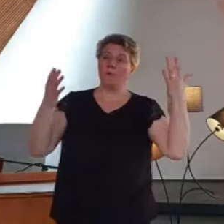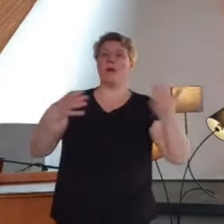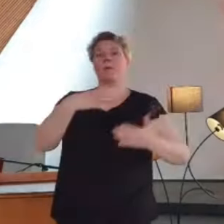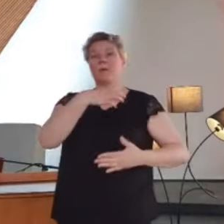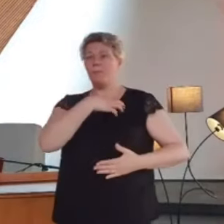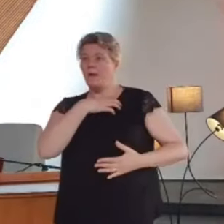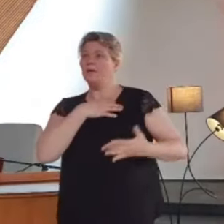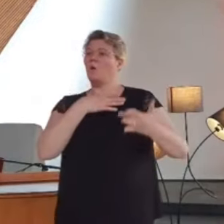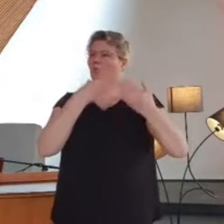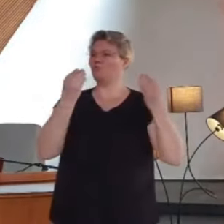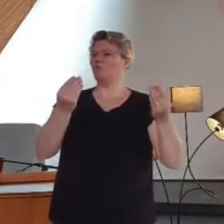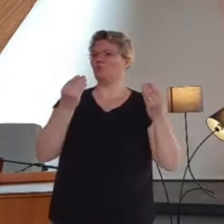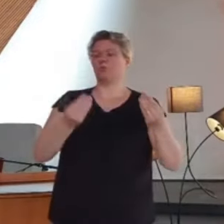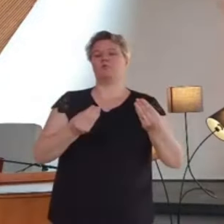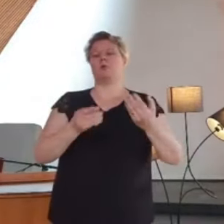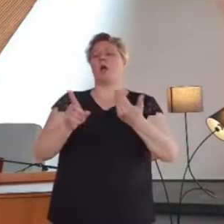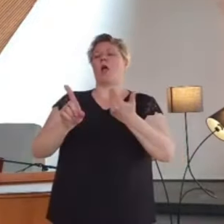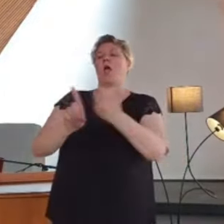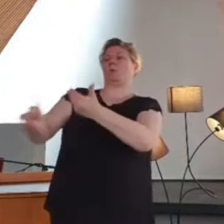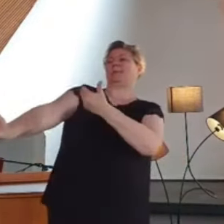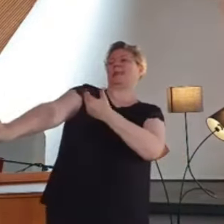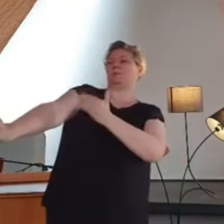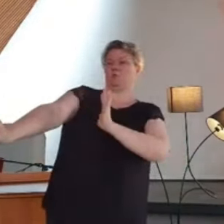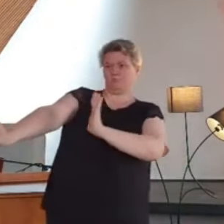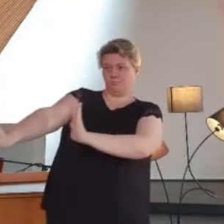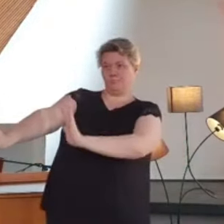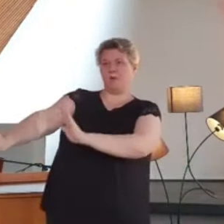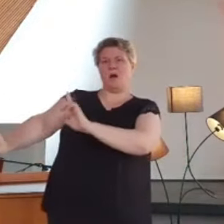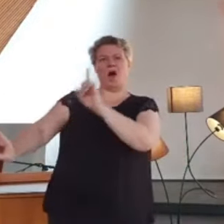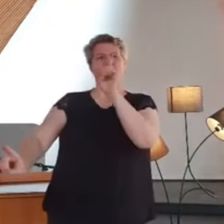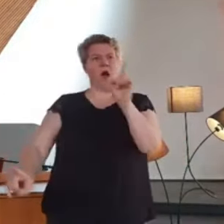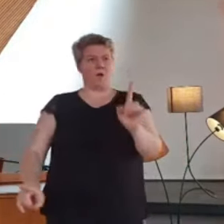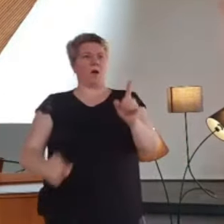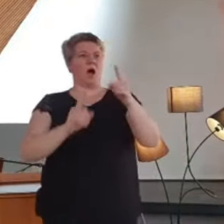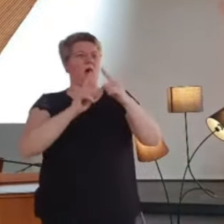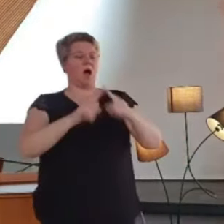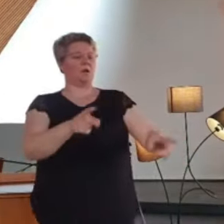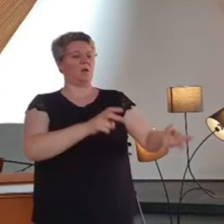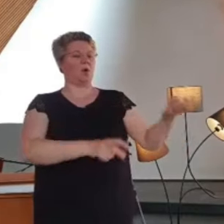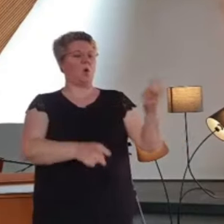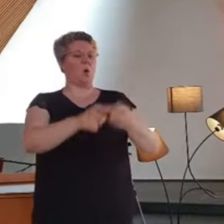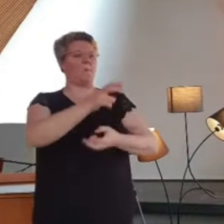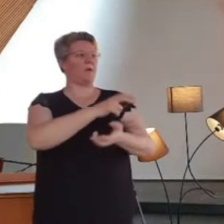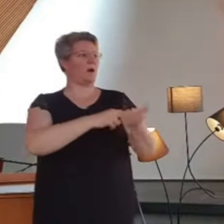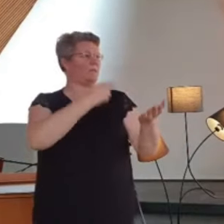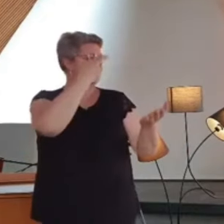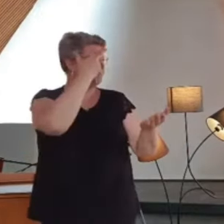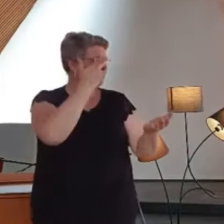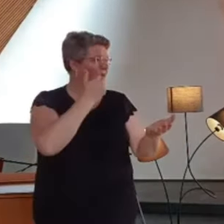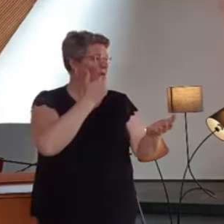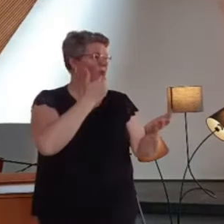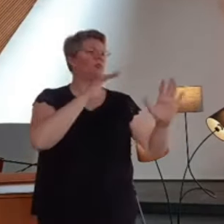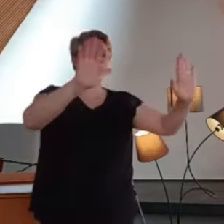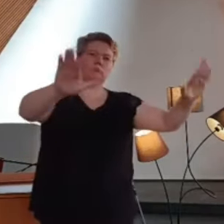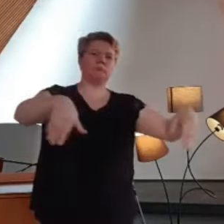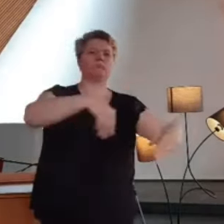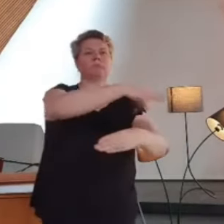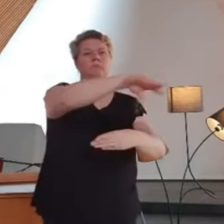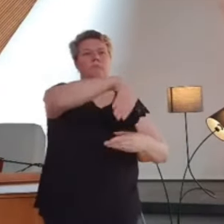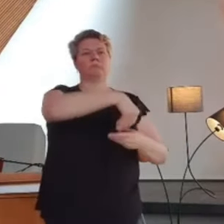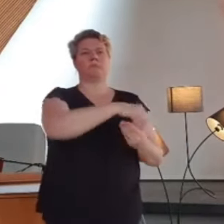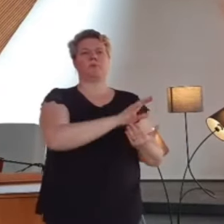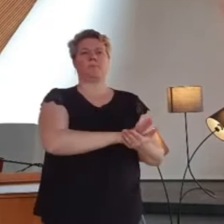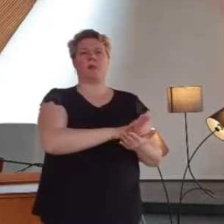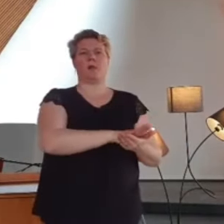als Reaktion auf Krankheit und Behinderung, aber es gab auch andere, wo anscheinend nicht mit Ausgrenzung reagiert